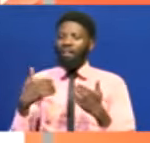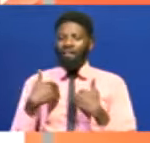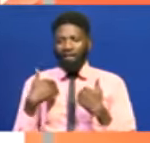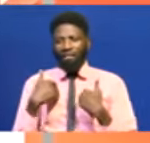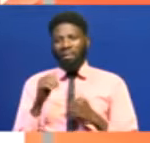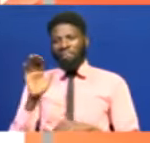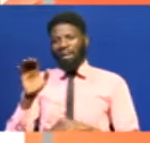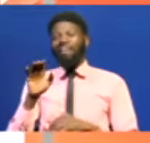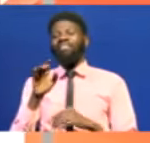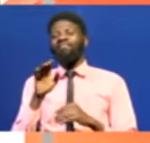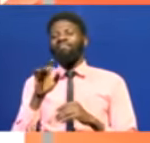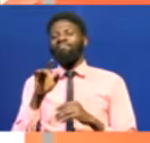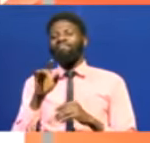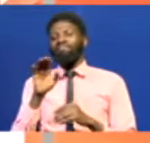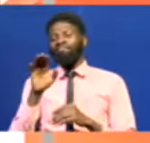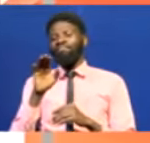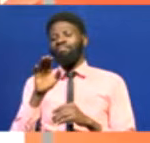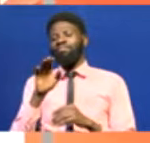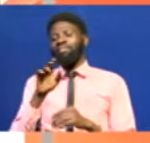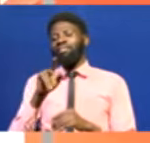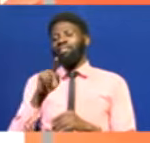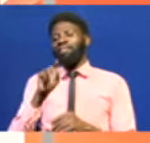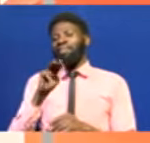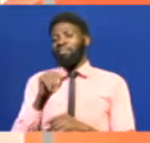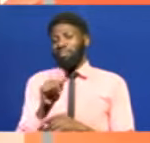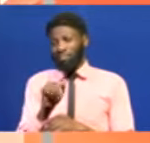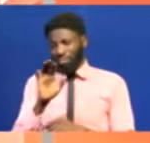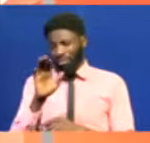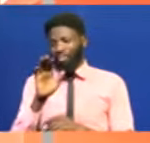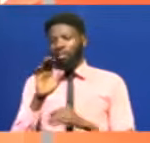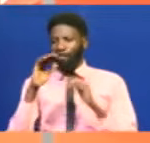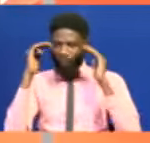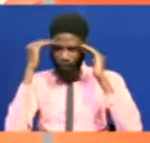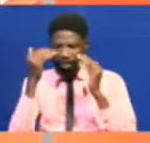nchini China inavyochunguza muundo mpya wa biashara.